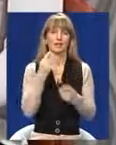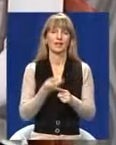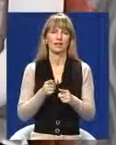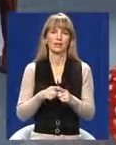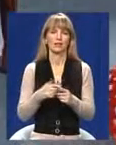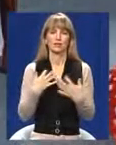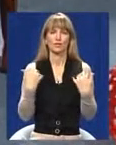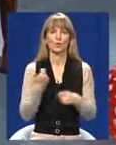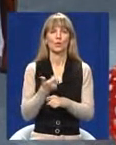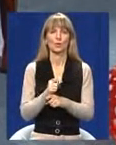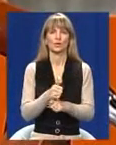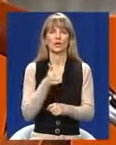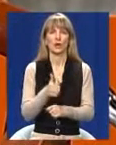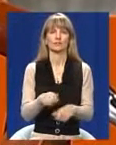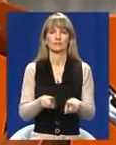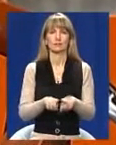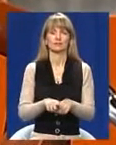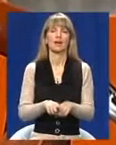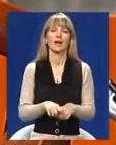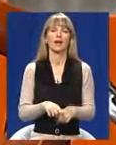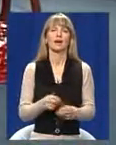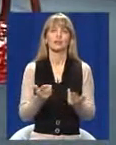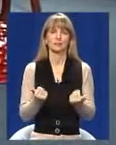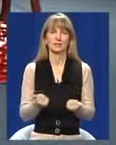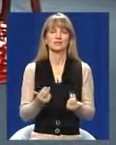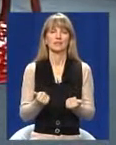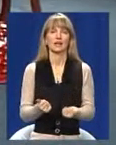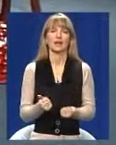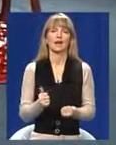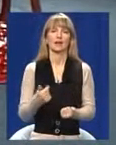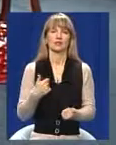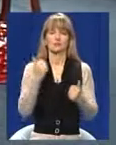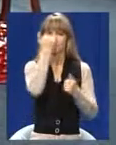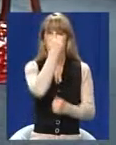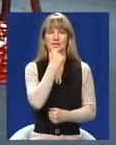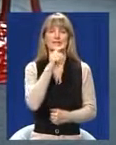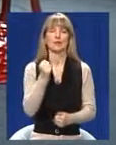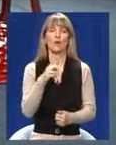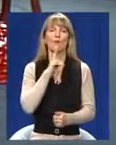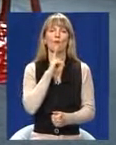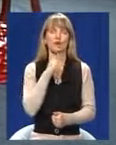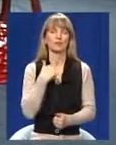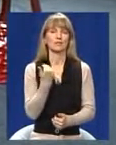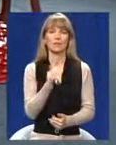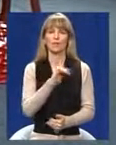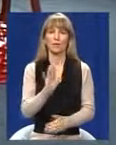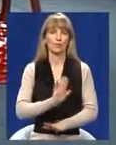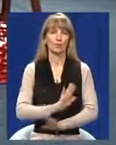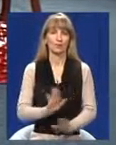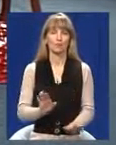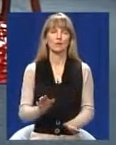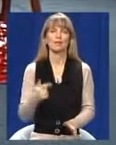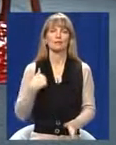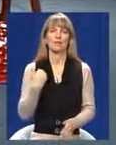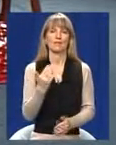дуже таки миле все одно. Так? Так. Тож, дякуємо вам за увагу, наші глядачі. Ми з вами не прощаємося. Ми